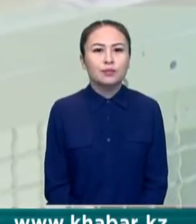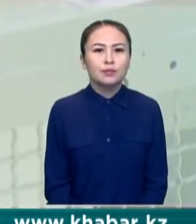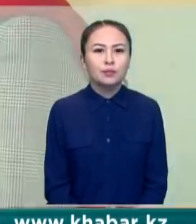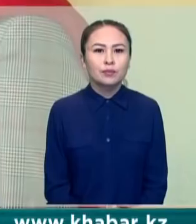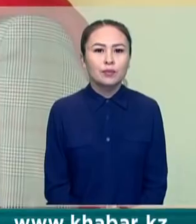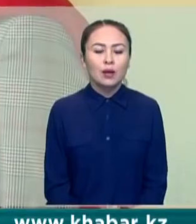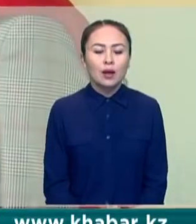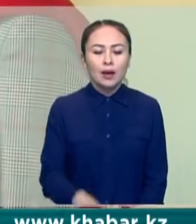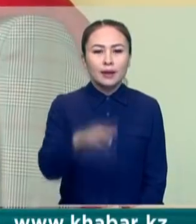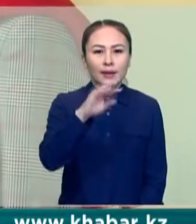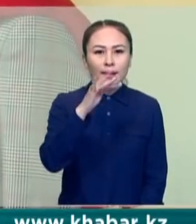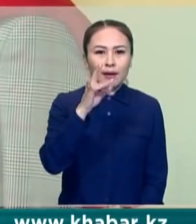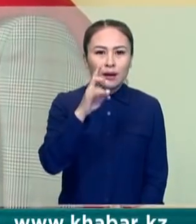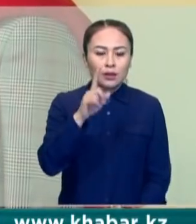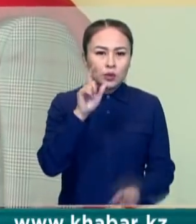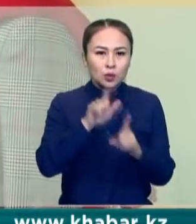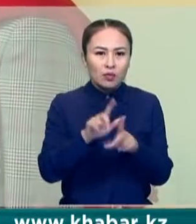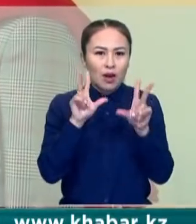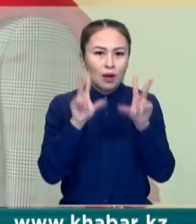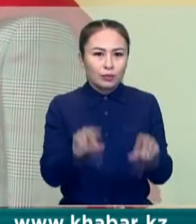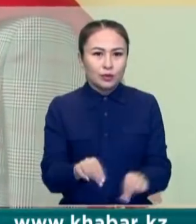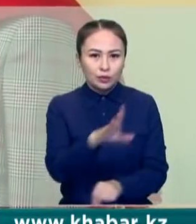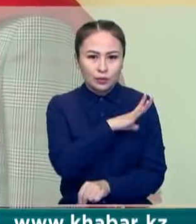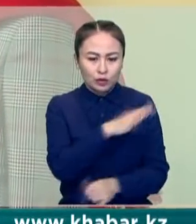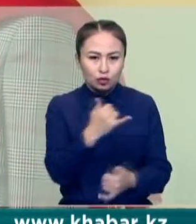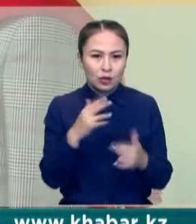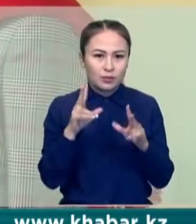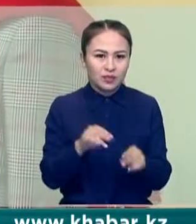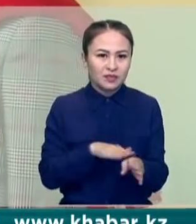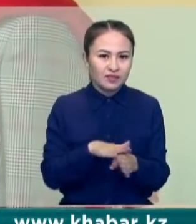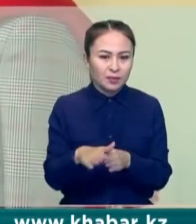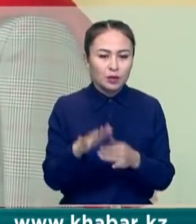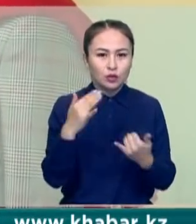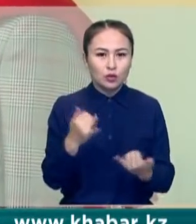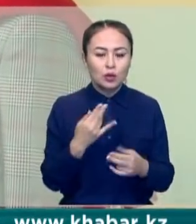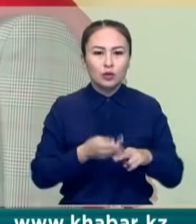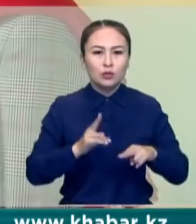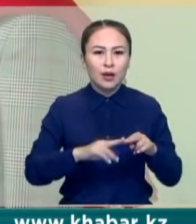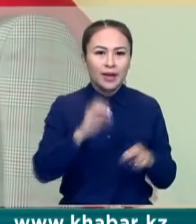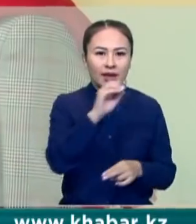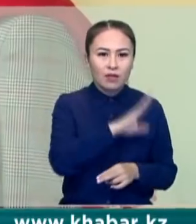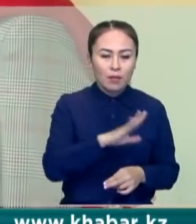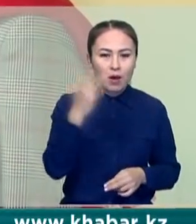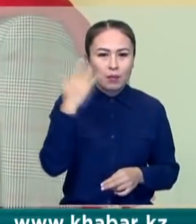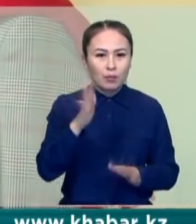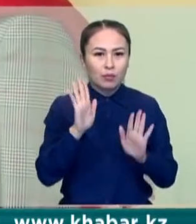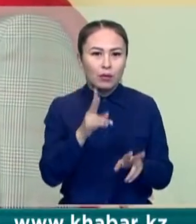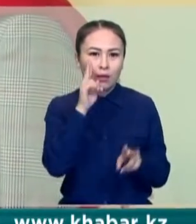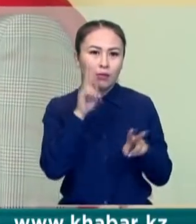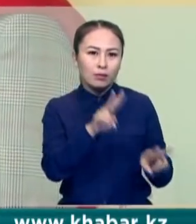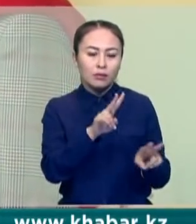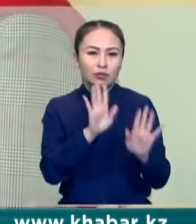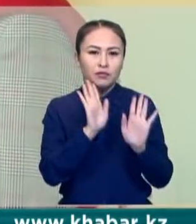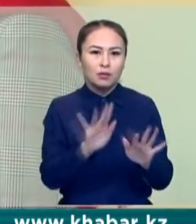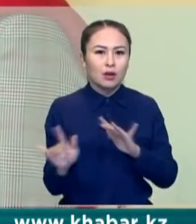ки Тегеран айтқан сөзінде тұрады. Міне уәдесін орындап жатырым. Ал Еуропа мен АҚШ болса, құр қол қусырып қарап отырым.